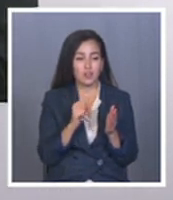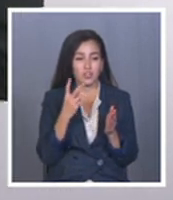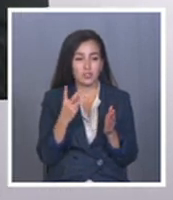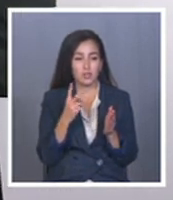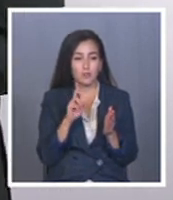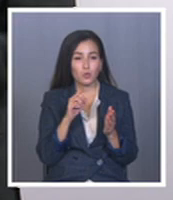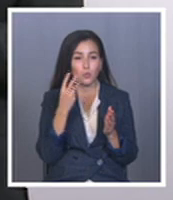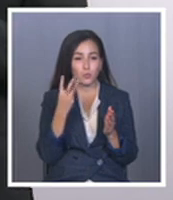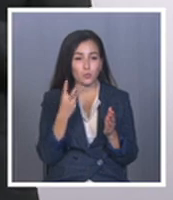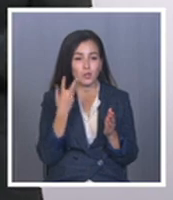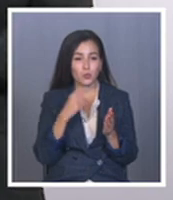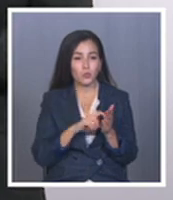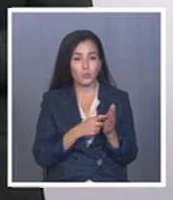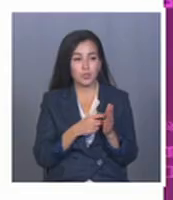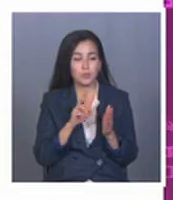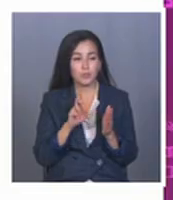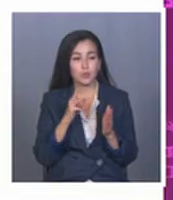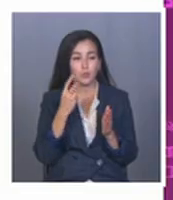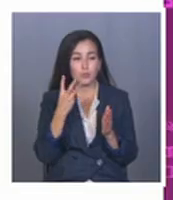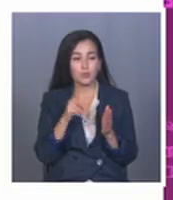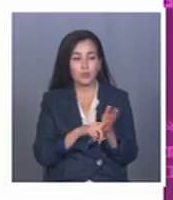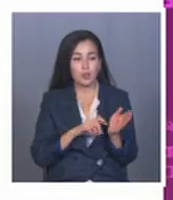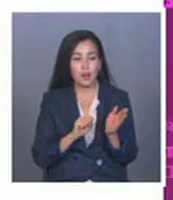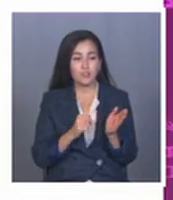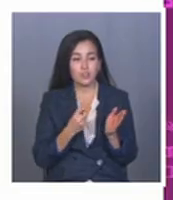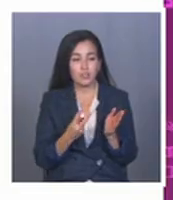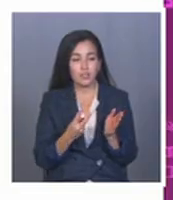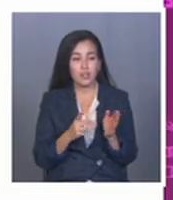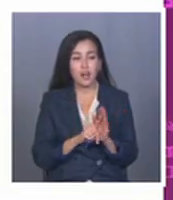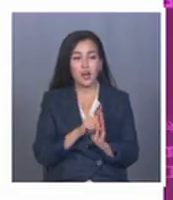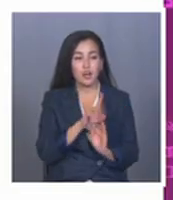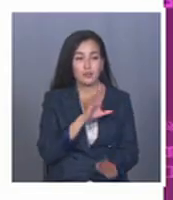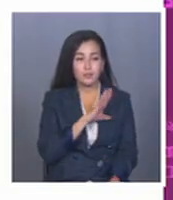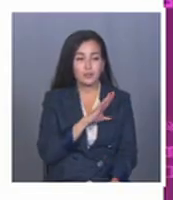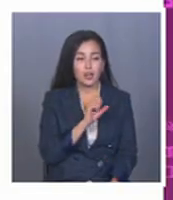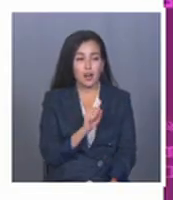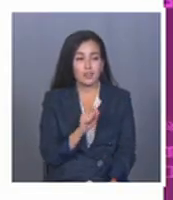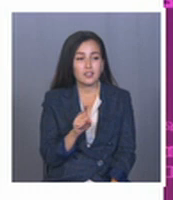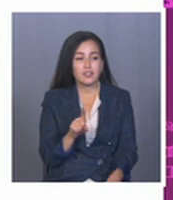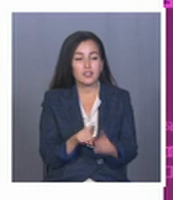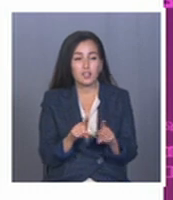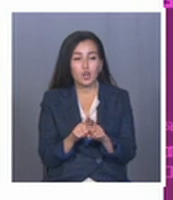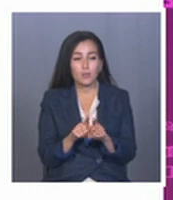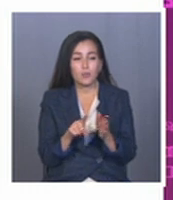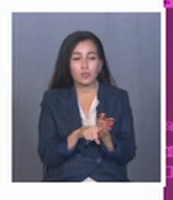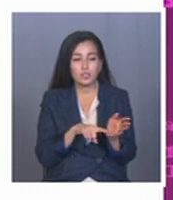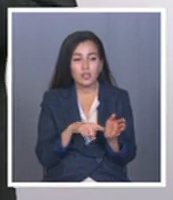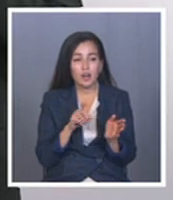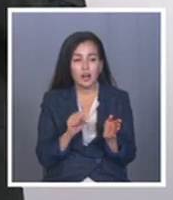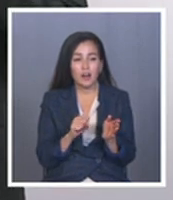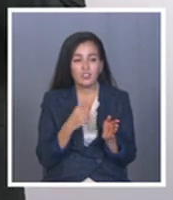b куб бөлінген а квадрат болады. Және оның алдында тұрған А-ны да бөлшегі а квадрат